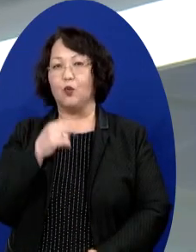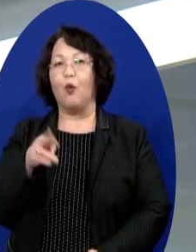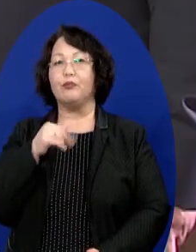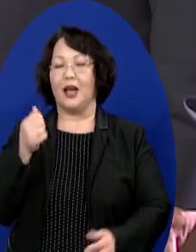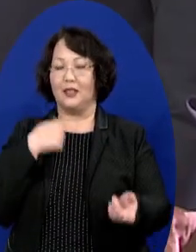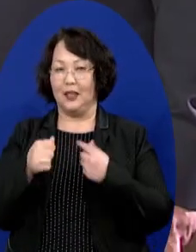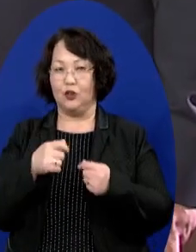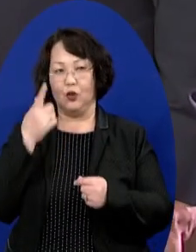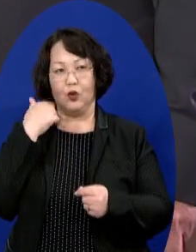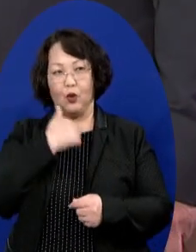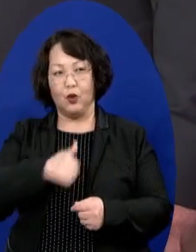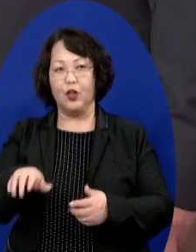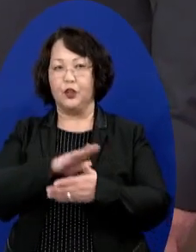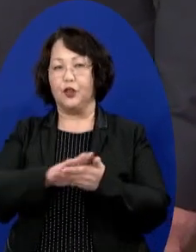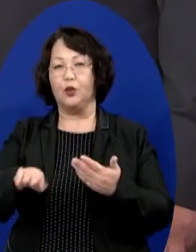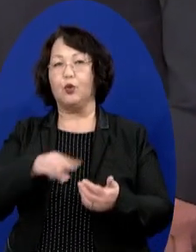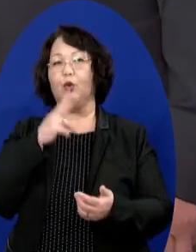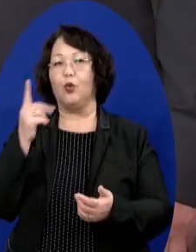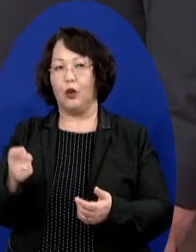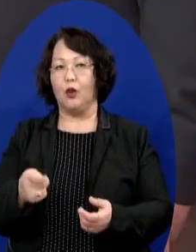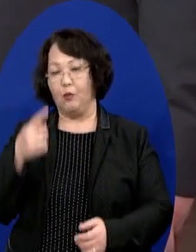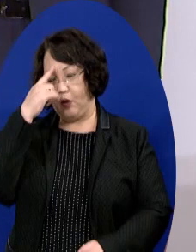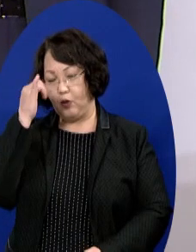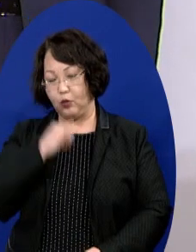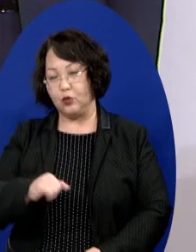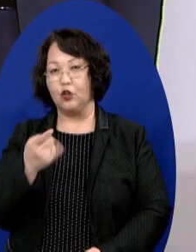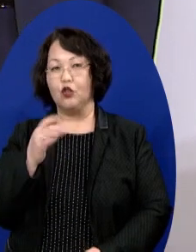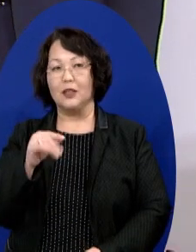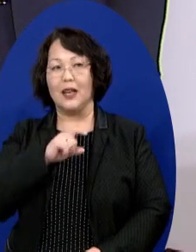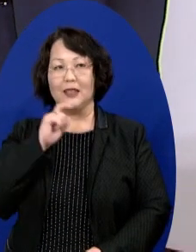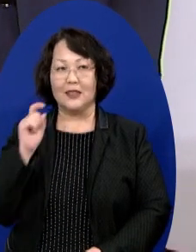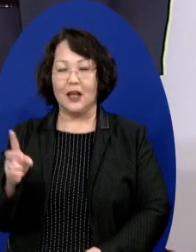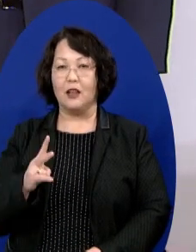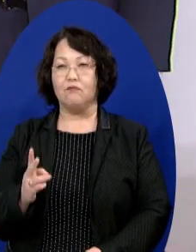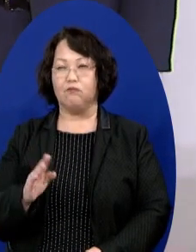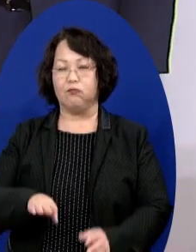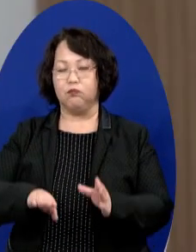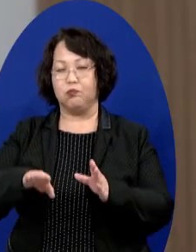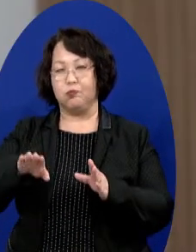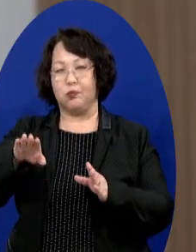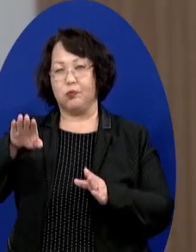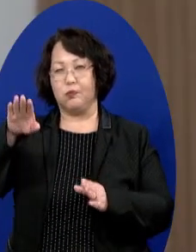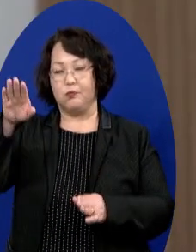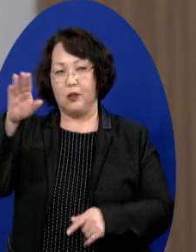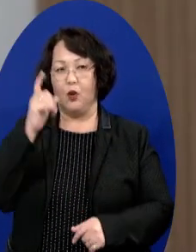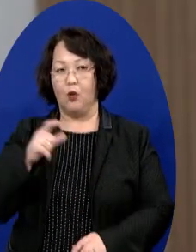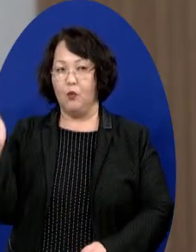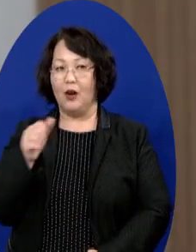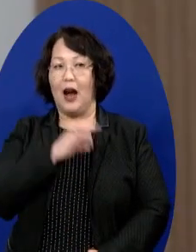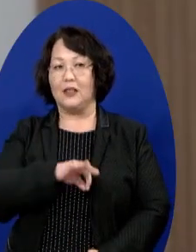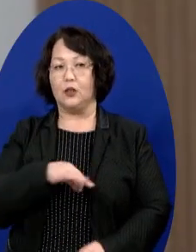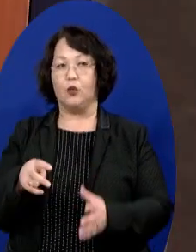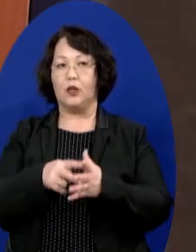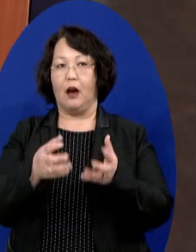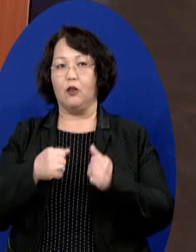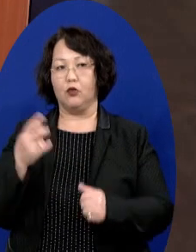шин түүх бичигддэг. Учир нь Монголын хөрөнгийн зах зээл ногоон сумаар өсөж байна. Энэ өсөлтөөс хүн бүр хүртэж ашиг олоход